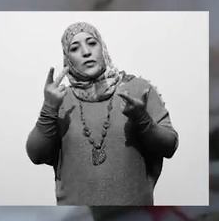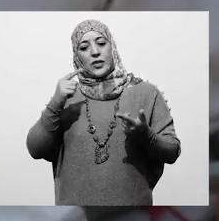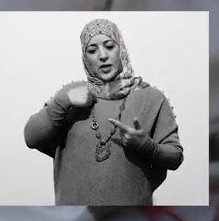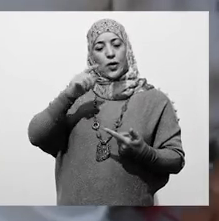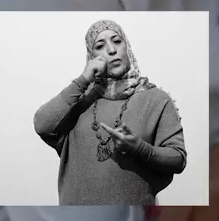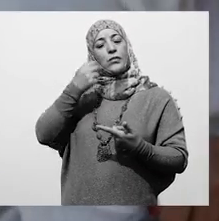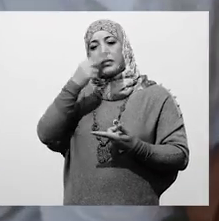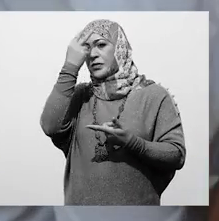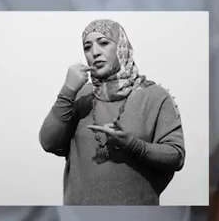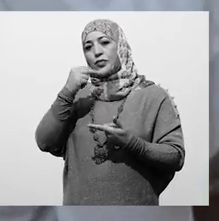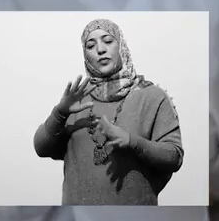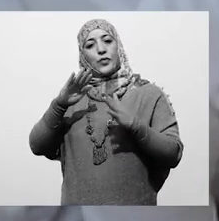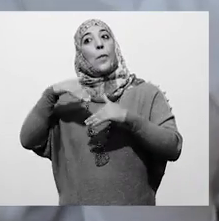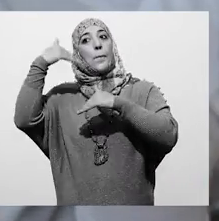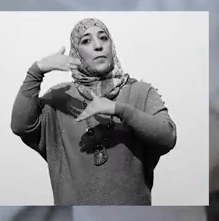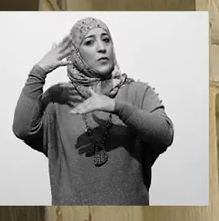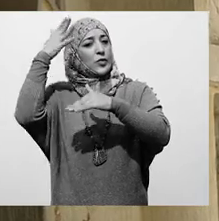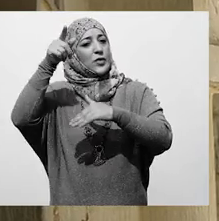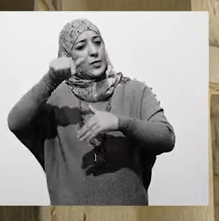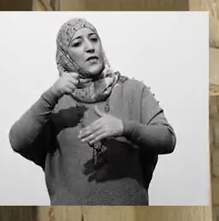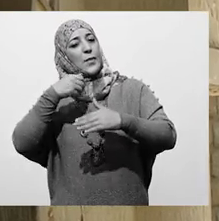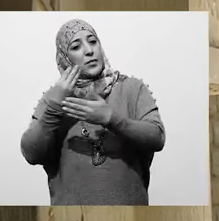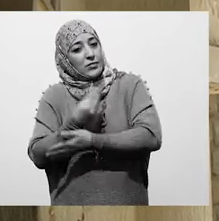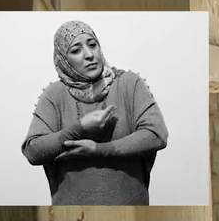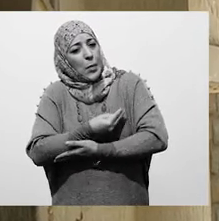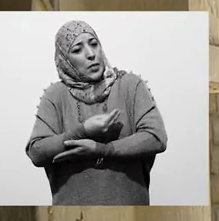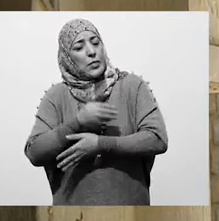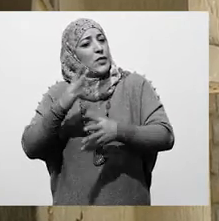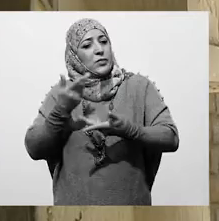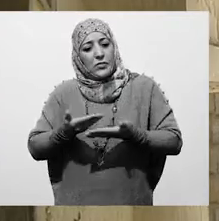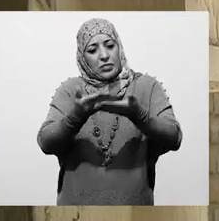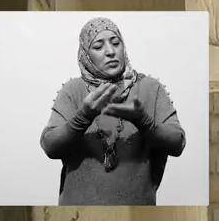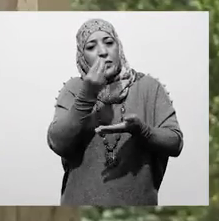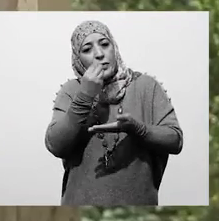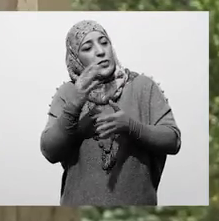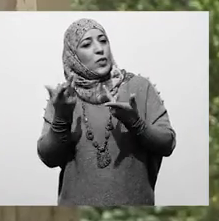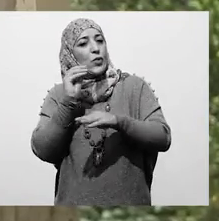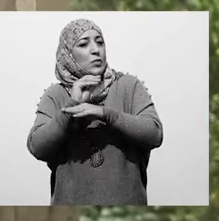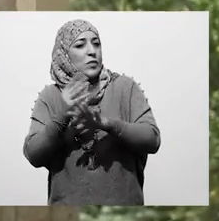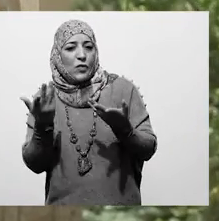qu'ils and i know who killed in